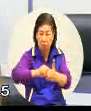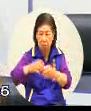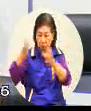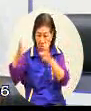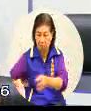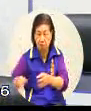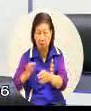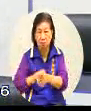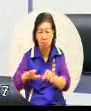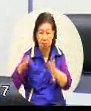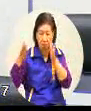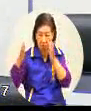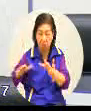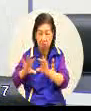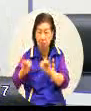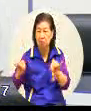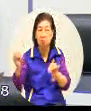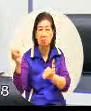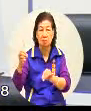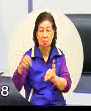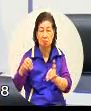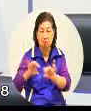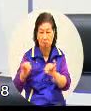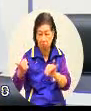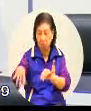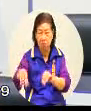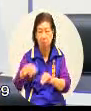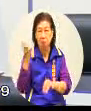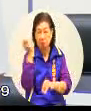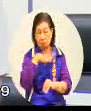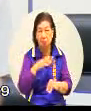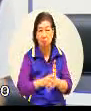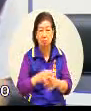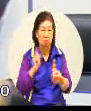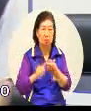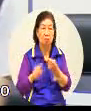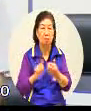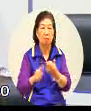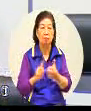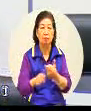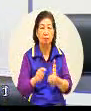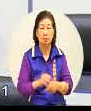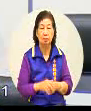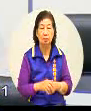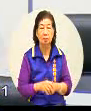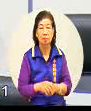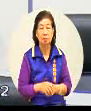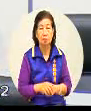对吗？对不对？这样未绝对未使啦，这样不对啦。